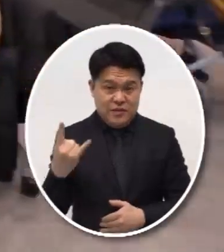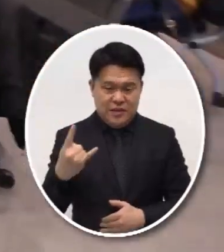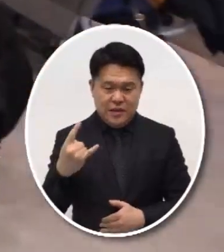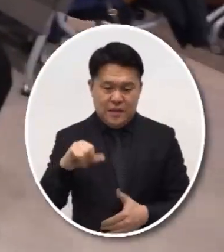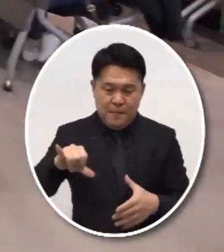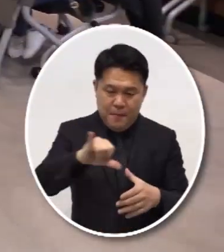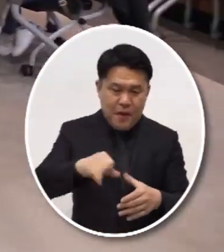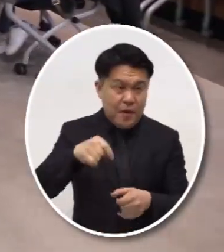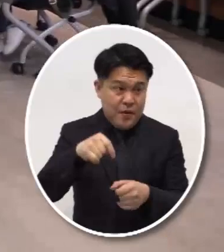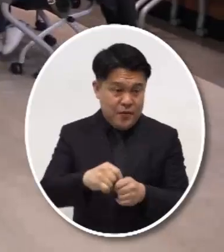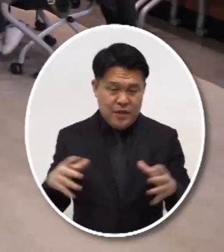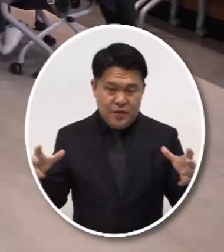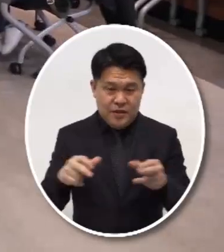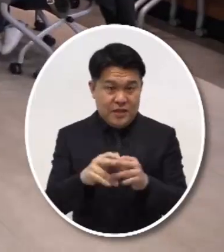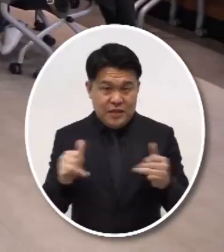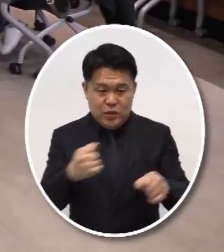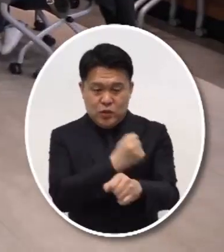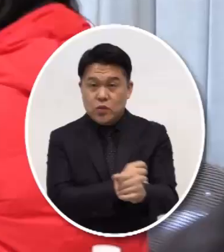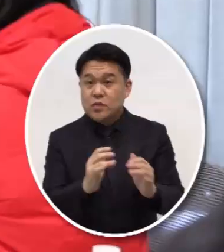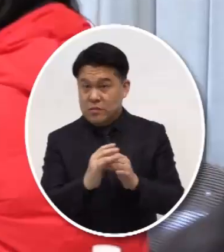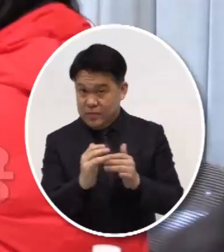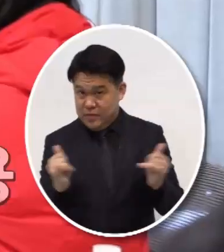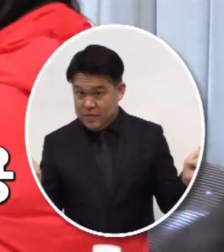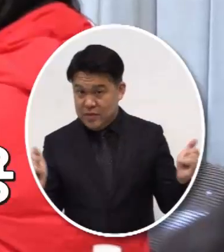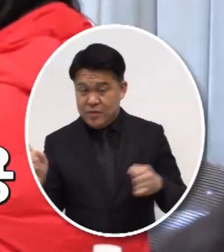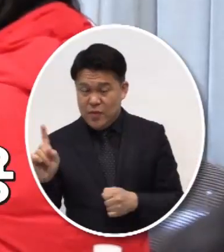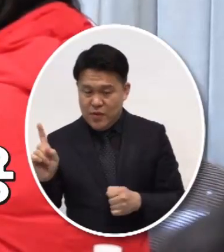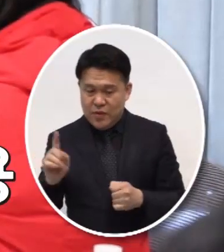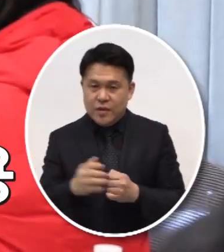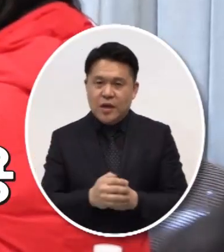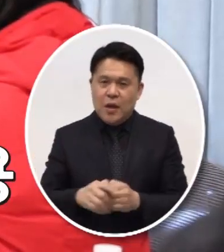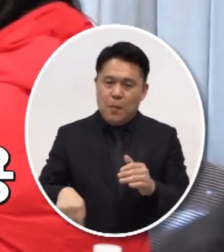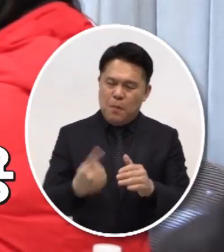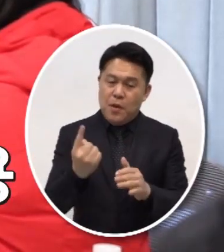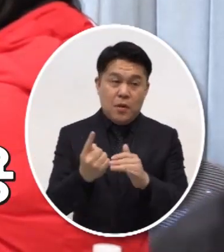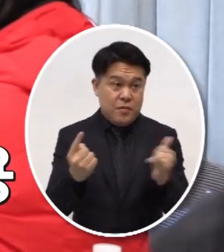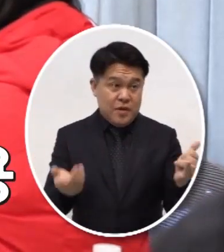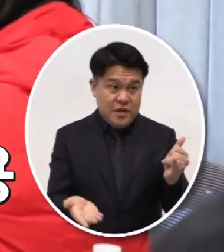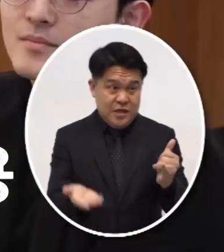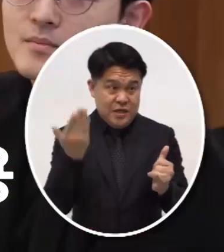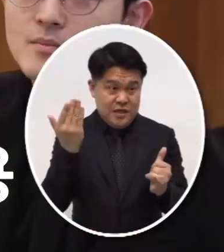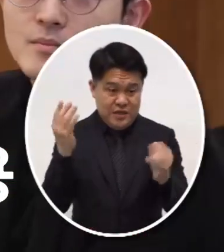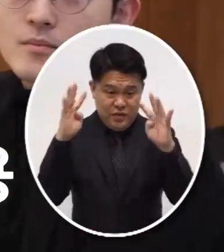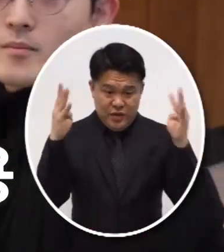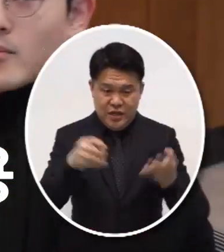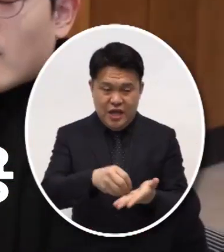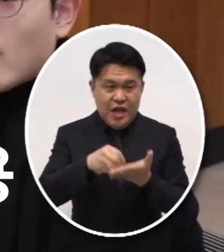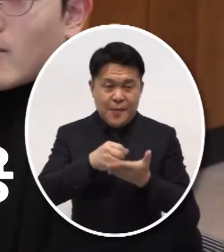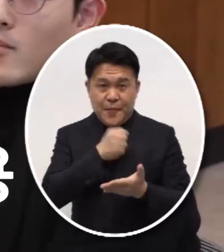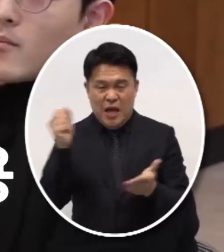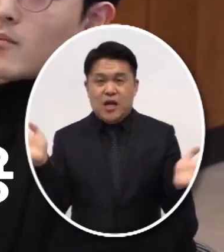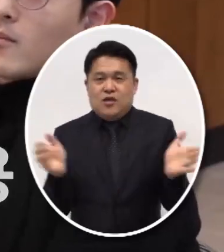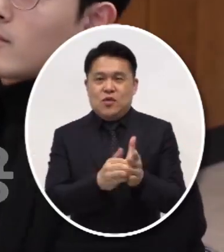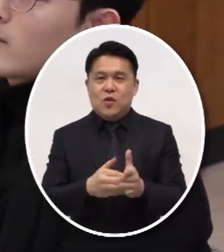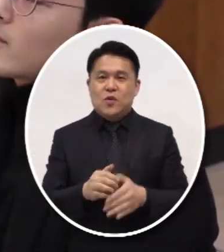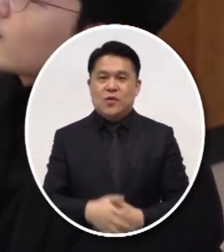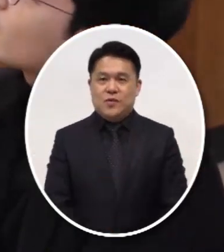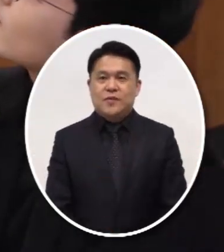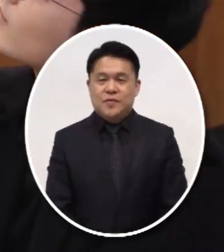바리스타가 되기 위해 모인 장애인 근로자들은 매년 100명 이상 스타벅스에 채용되는 성과를 거두고 있습니다.